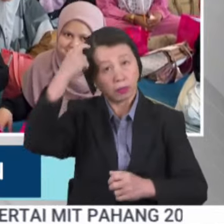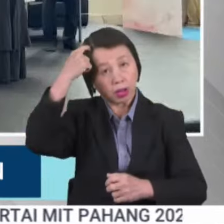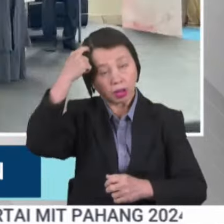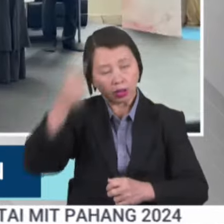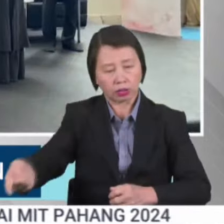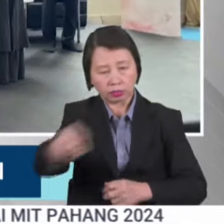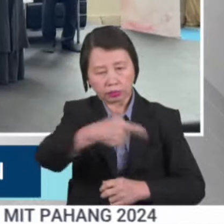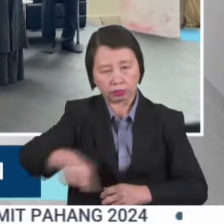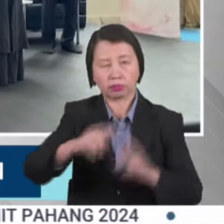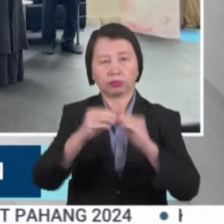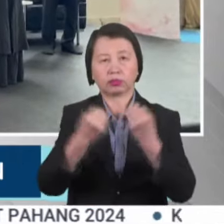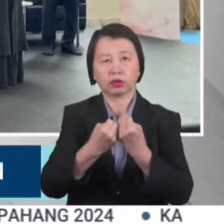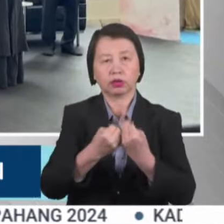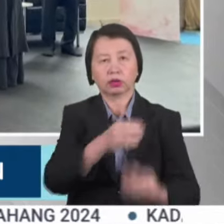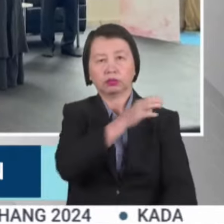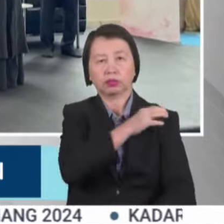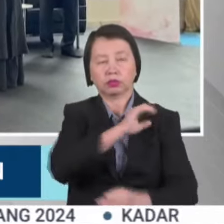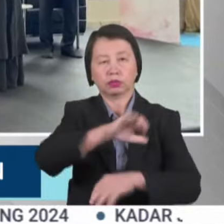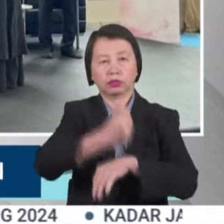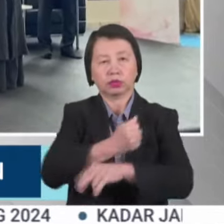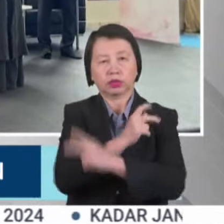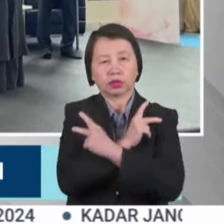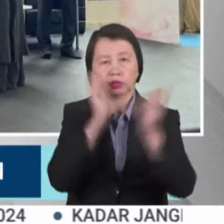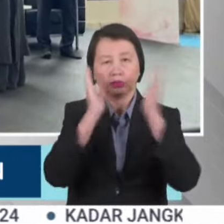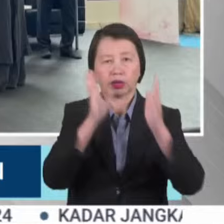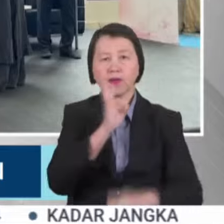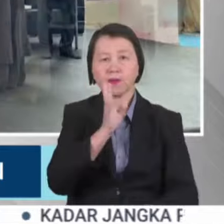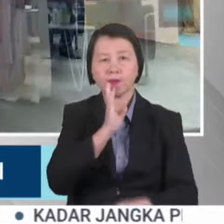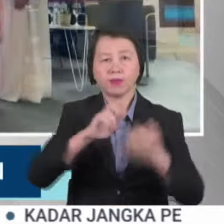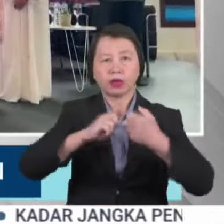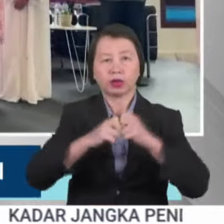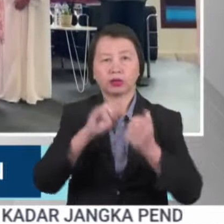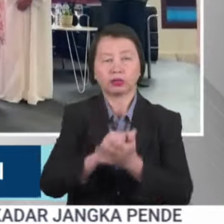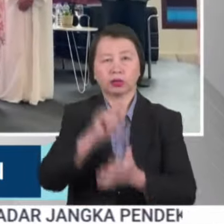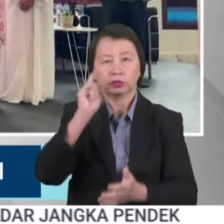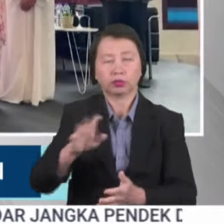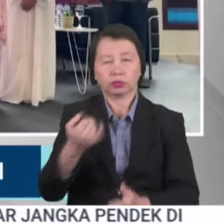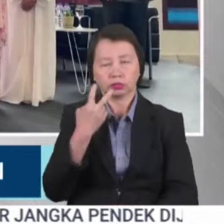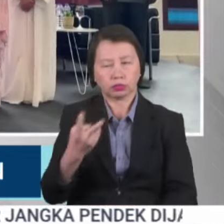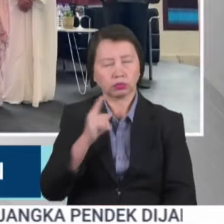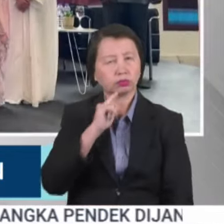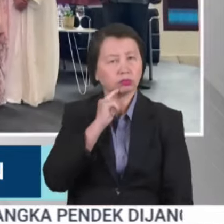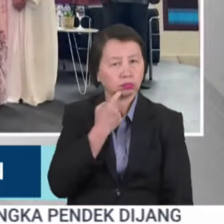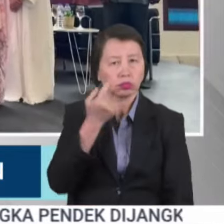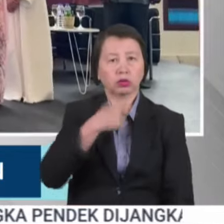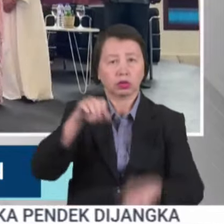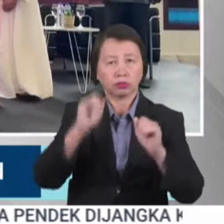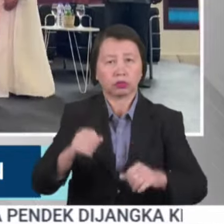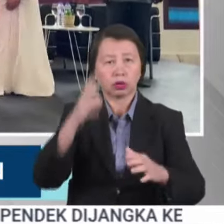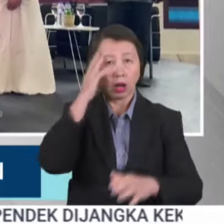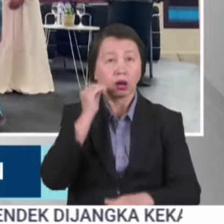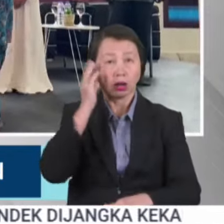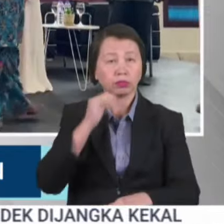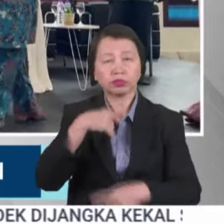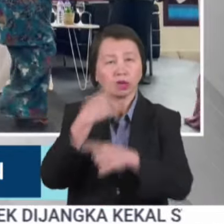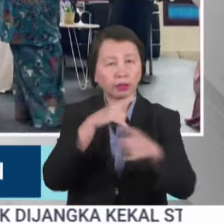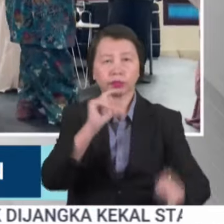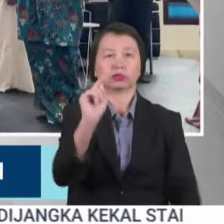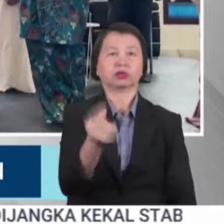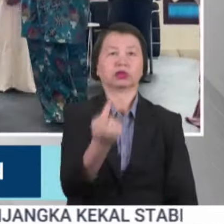dalam masyarakat. Pengerusi Pertubuhan Kasih Malaysia berkata, masalah itu perlu diambil serius kerana ia boleh dialami oleh sesiapa